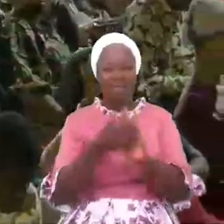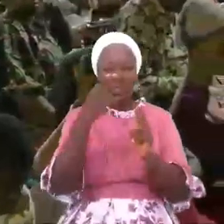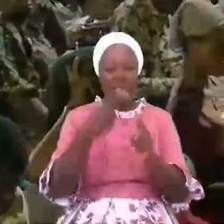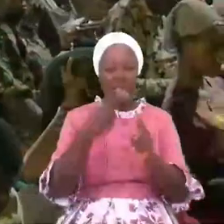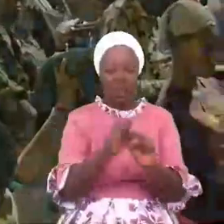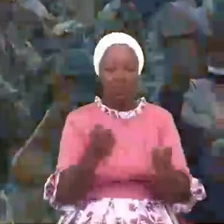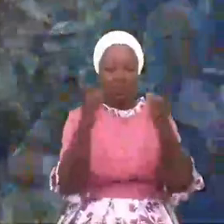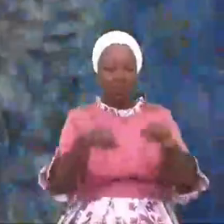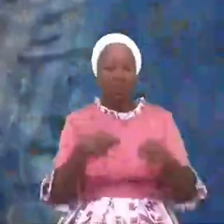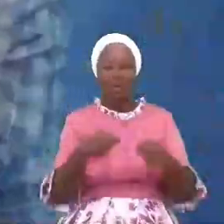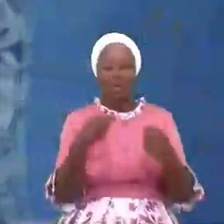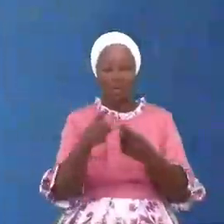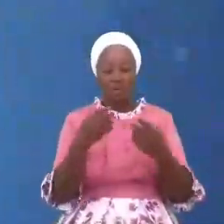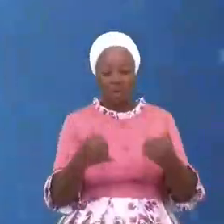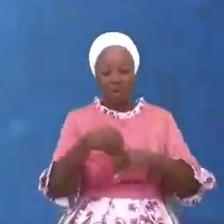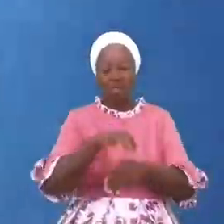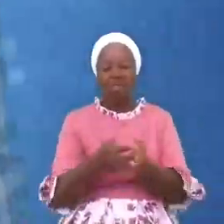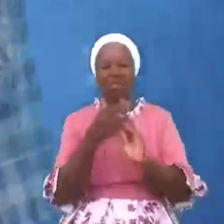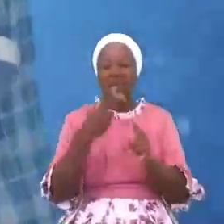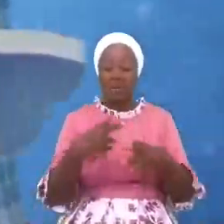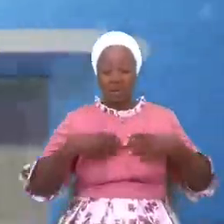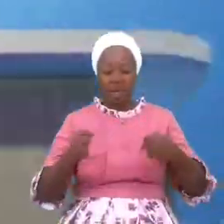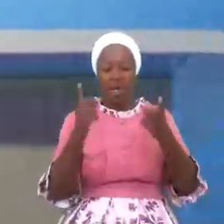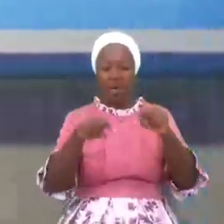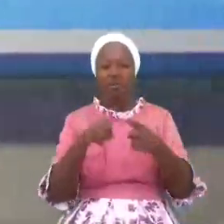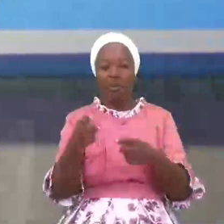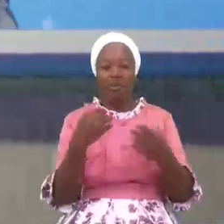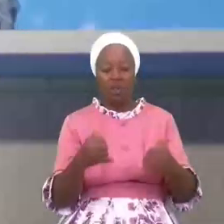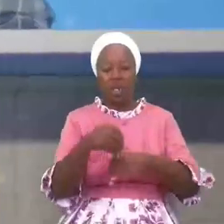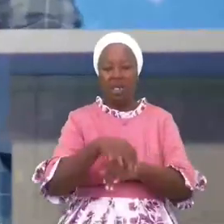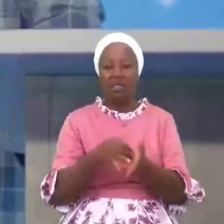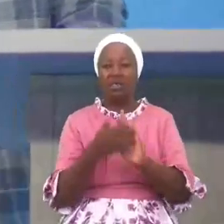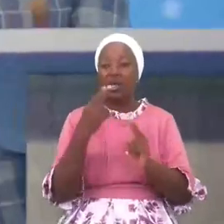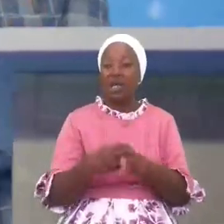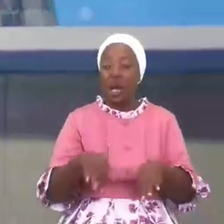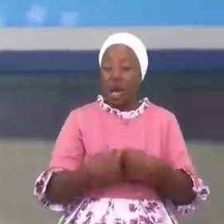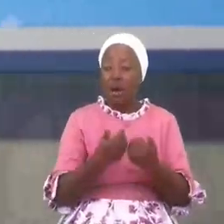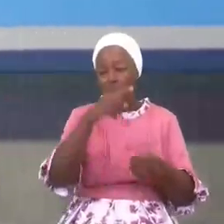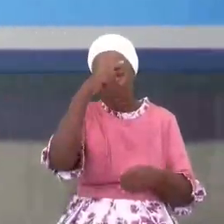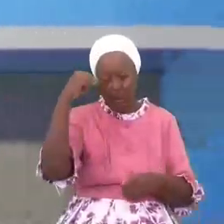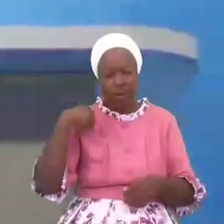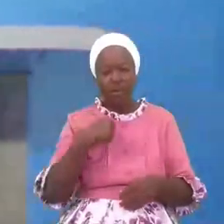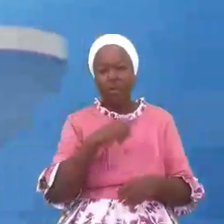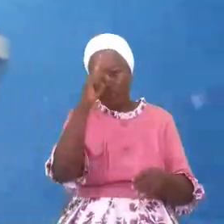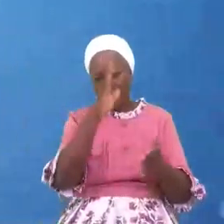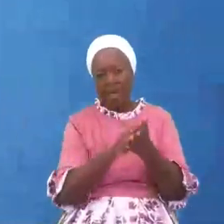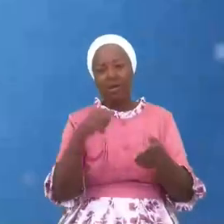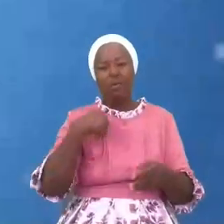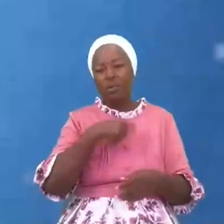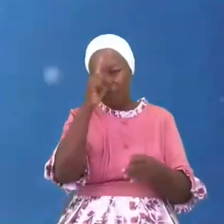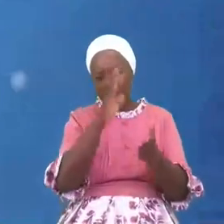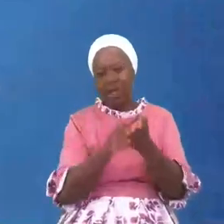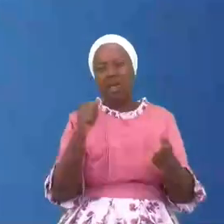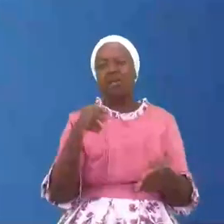soir. La guérison vient ce soir. La délivrance vient ce soir. Comment? Parce que nous avons cru. Nous avons cru